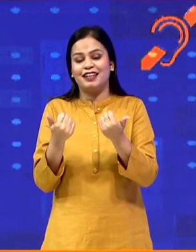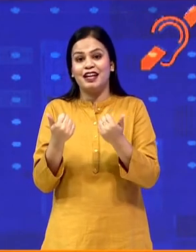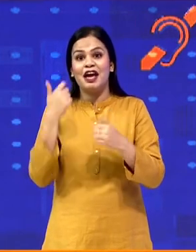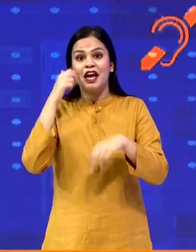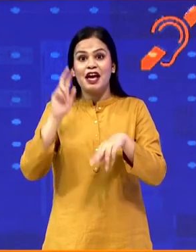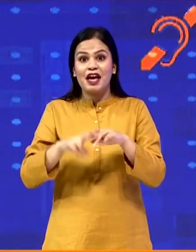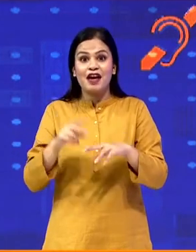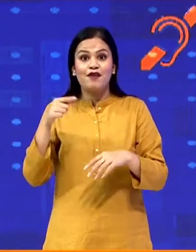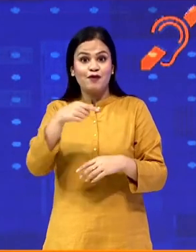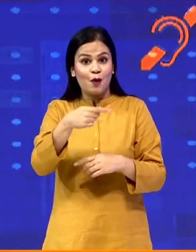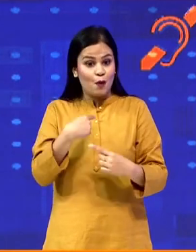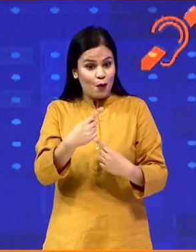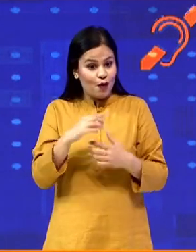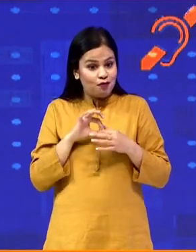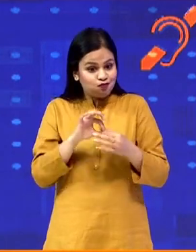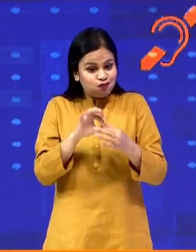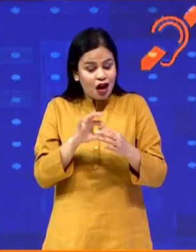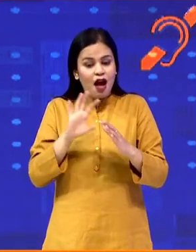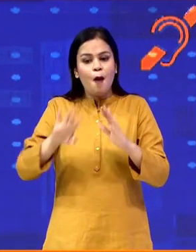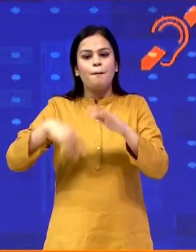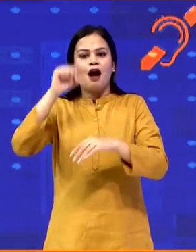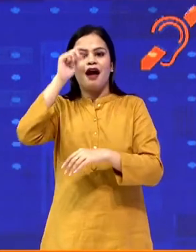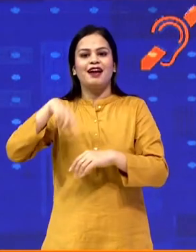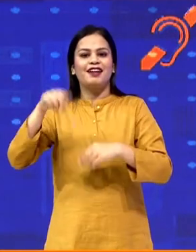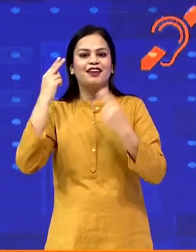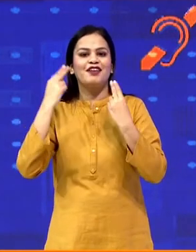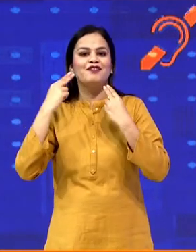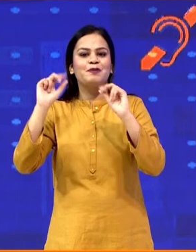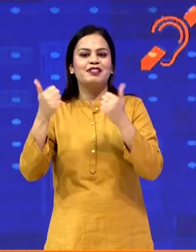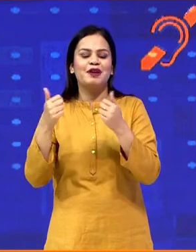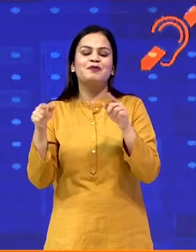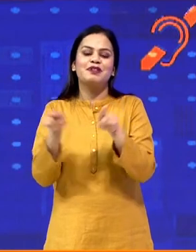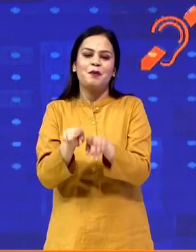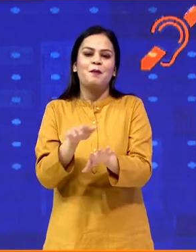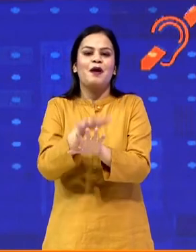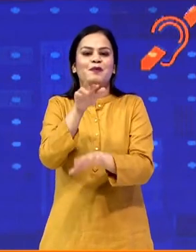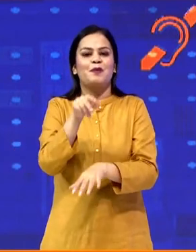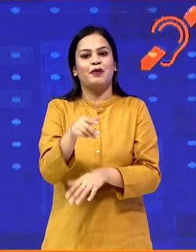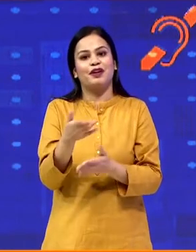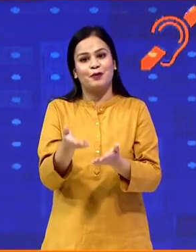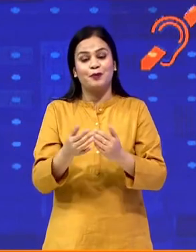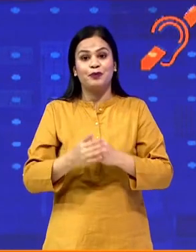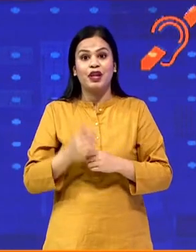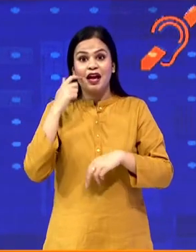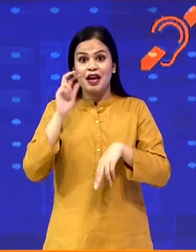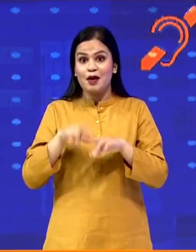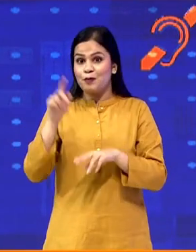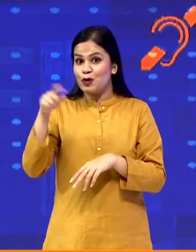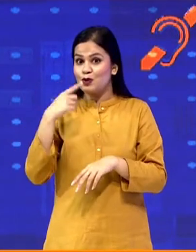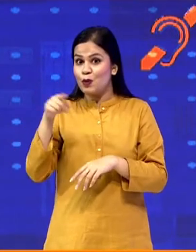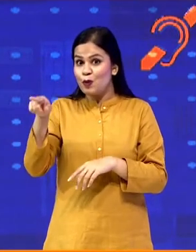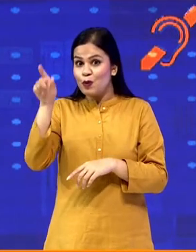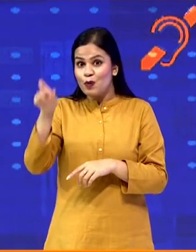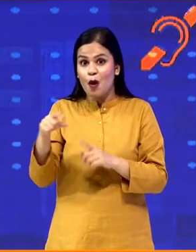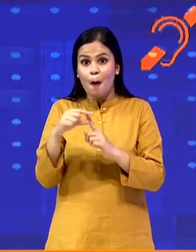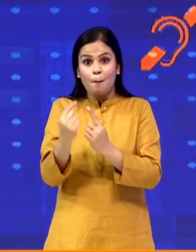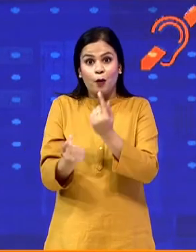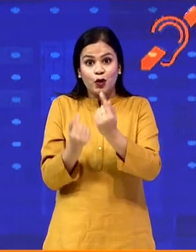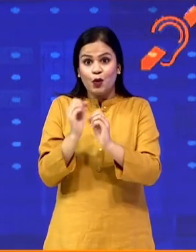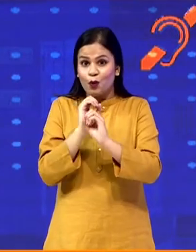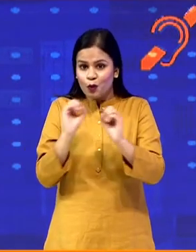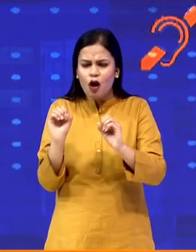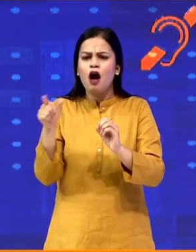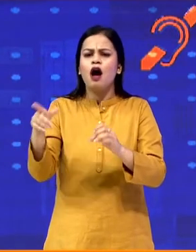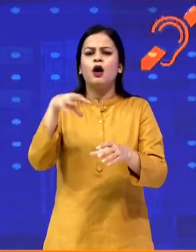हिंदुस्तान का सुरूर है आपने आखिर में कहा की आप यदि पॉलीटिशियन नहीं होते तो आप माली